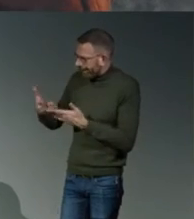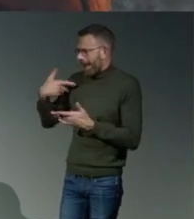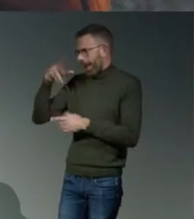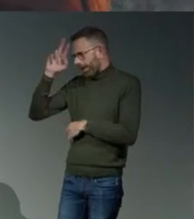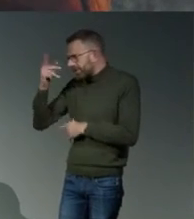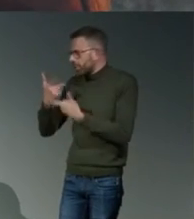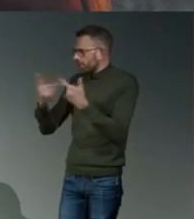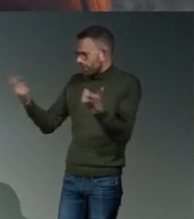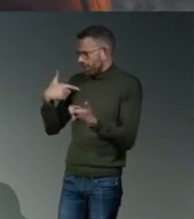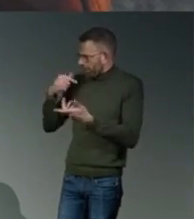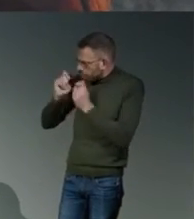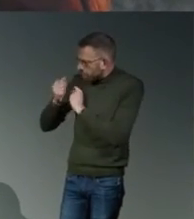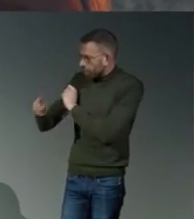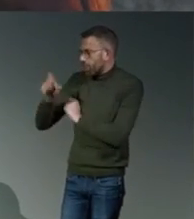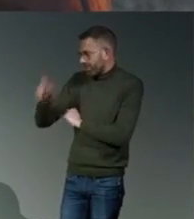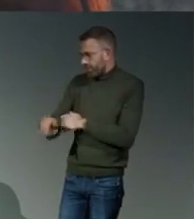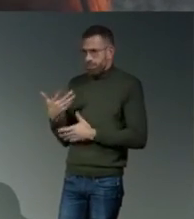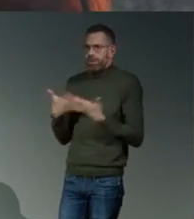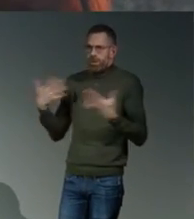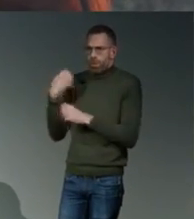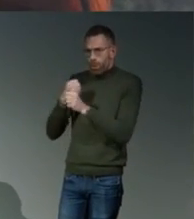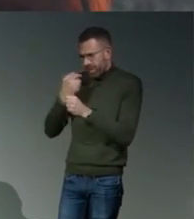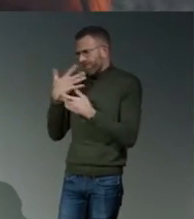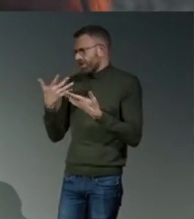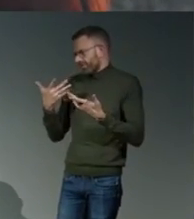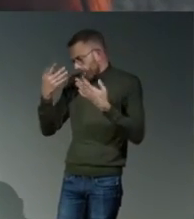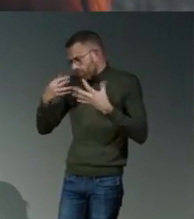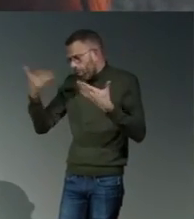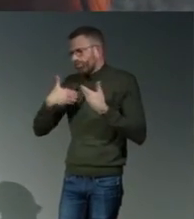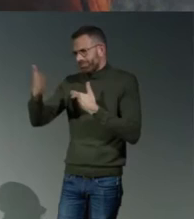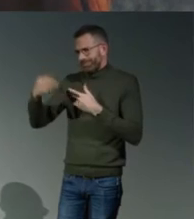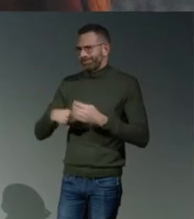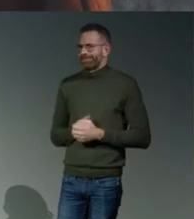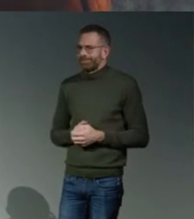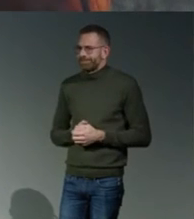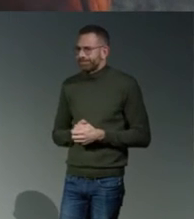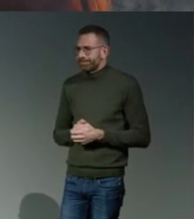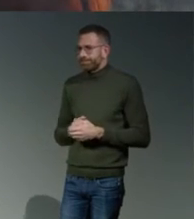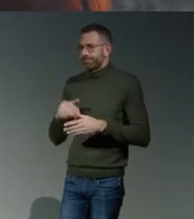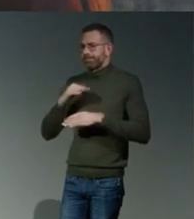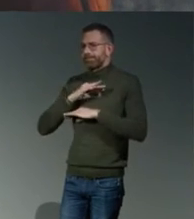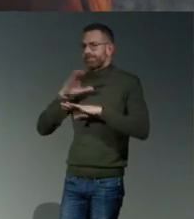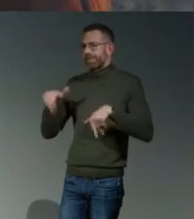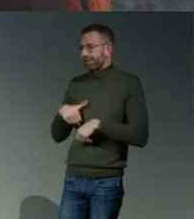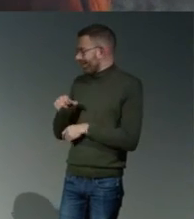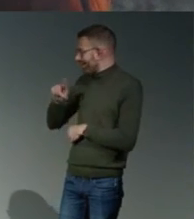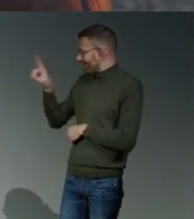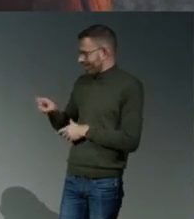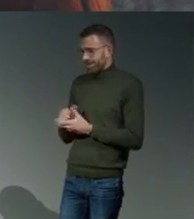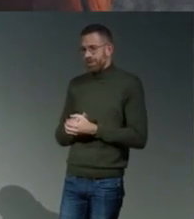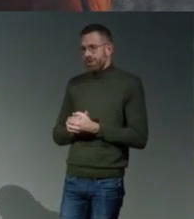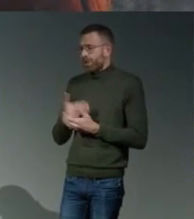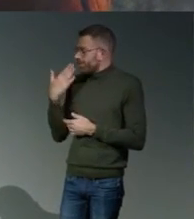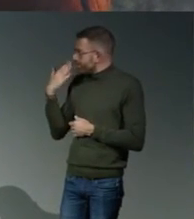habitudes, et c'est du travail, et c'est du boulot, et ça va prendre du temps. Une dernière question, réaction. Oui, bonsoir, merci